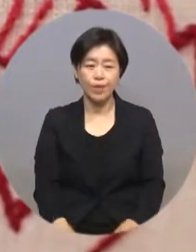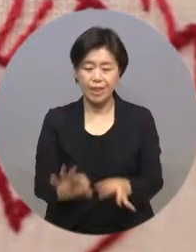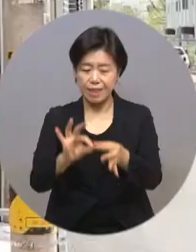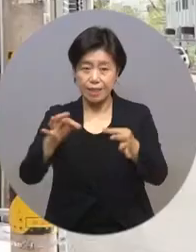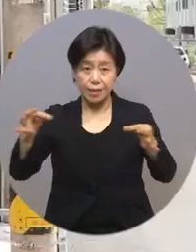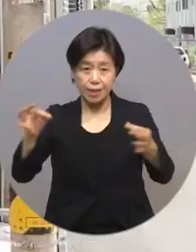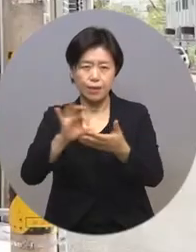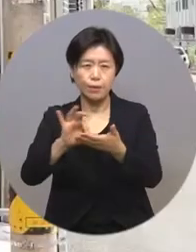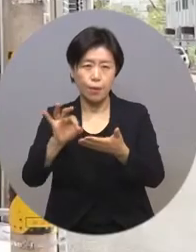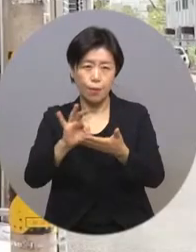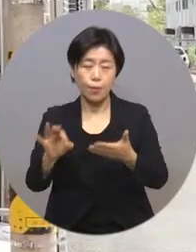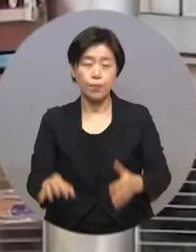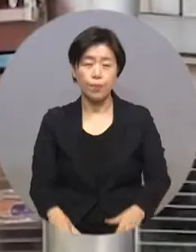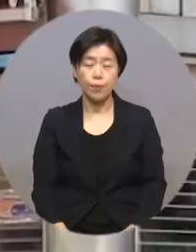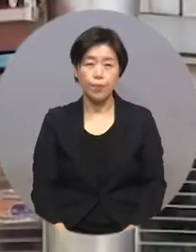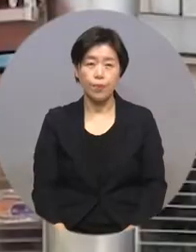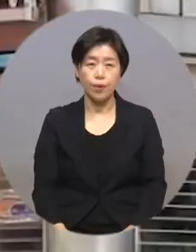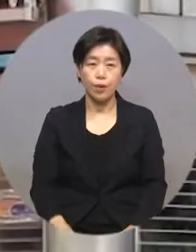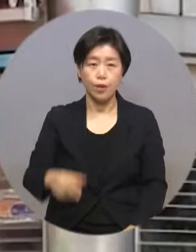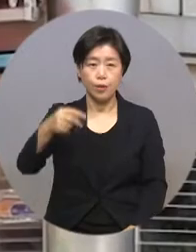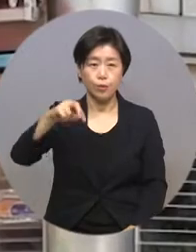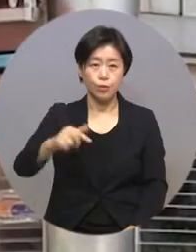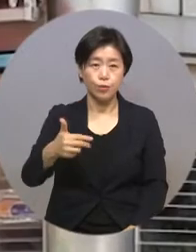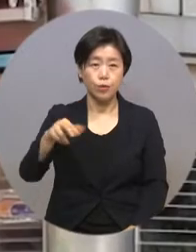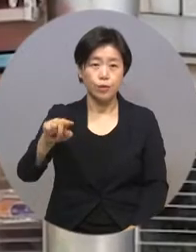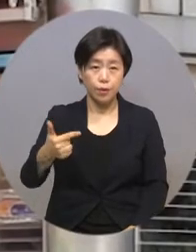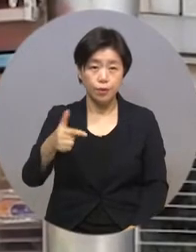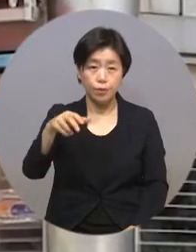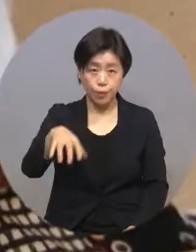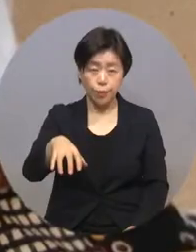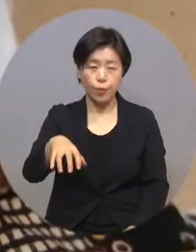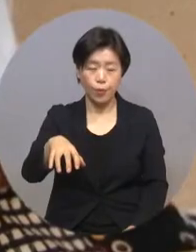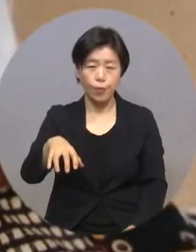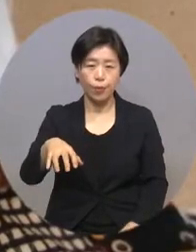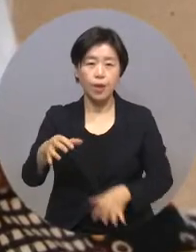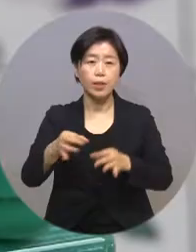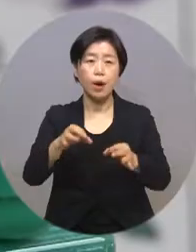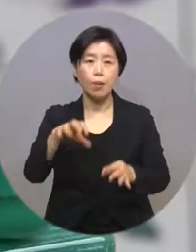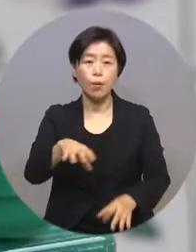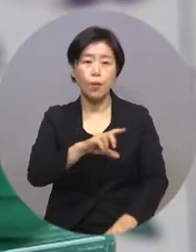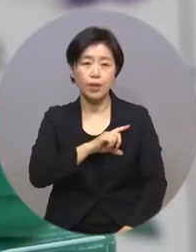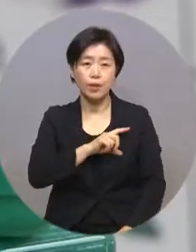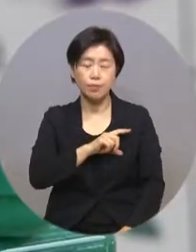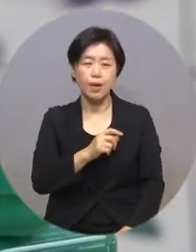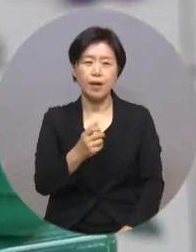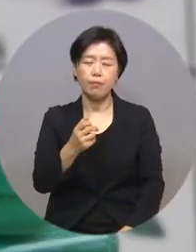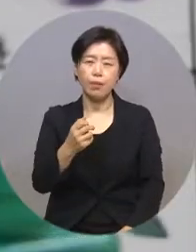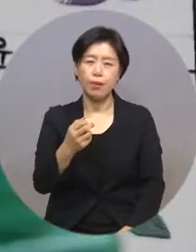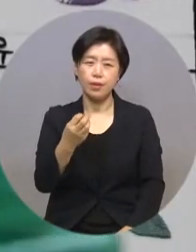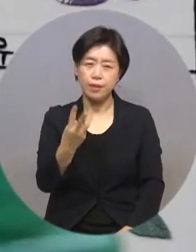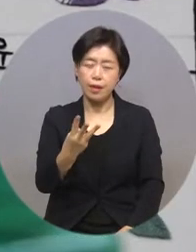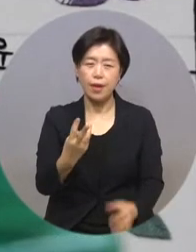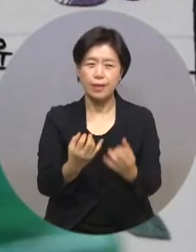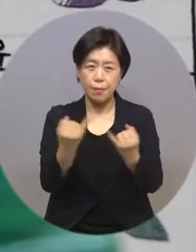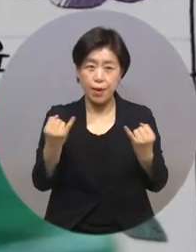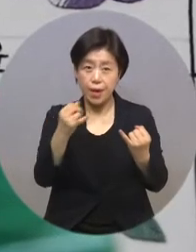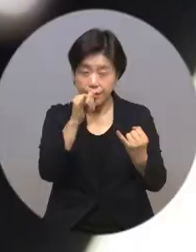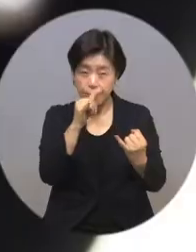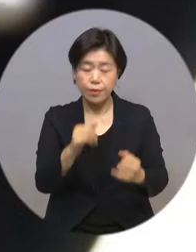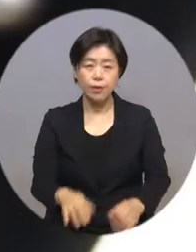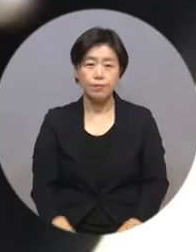작품입니다 순천에 위치한 세자매 작업실에서는 퀼트 전통자 수 프랑스 자수